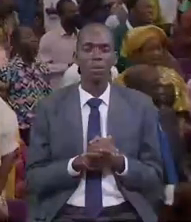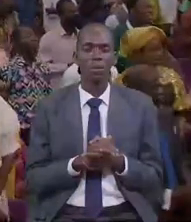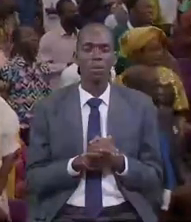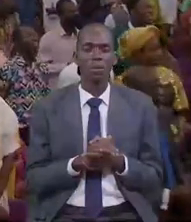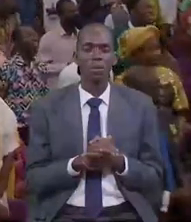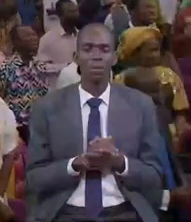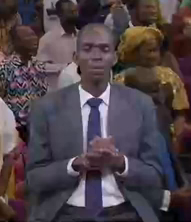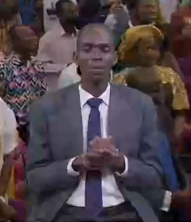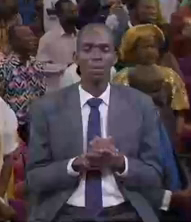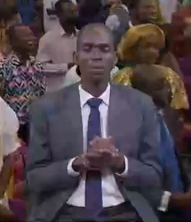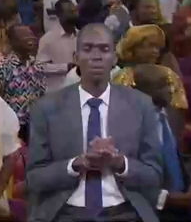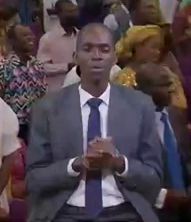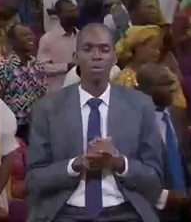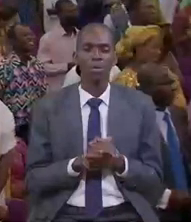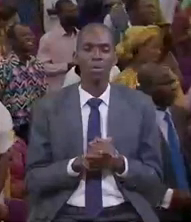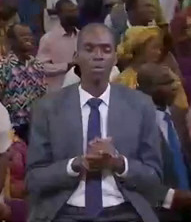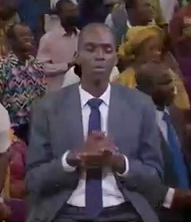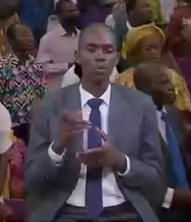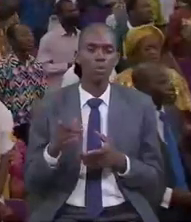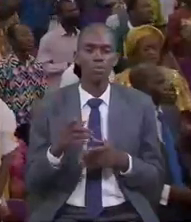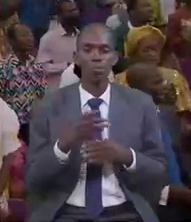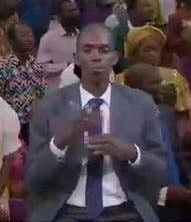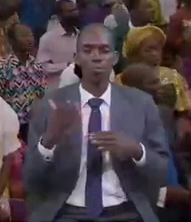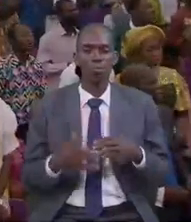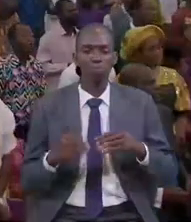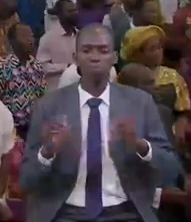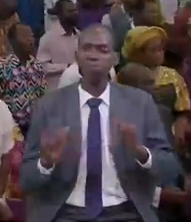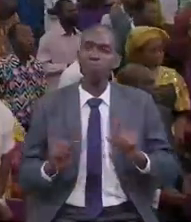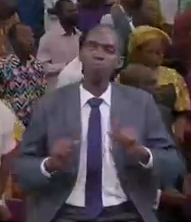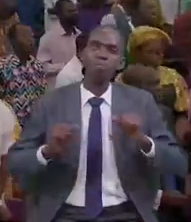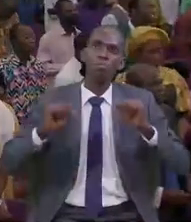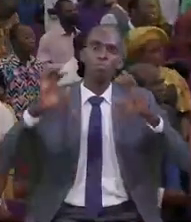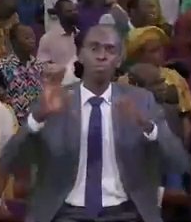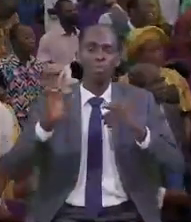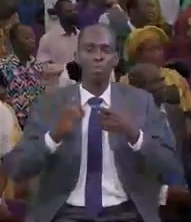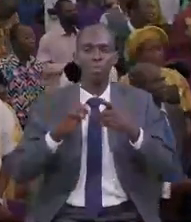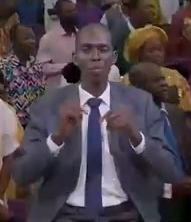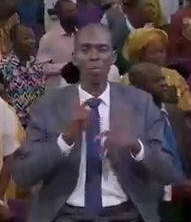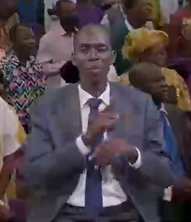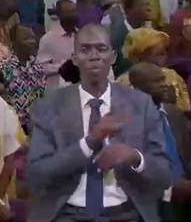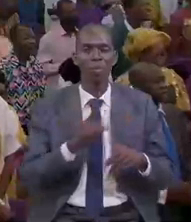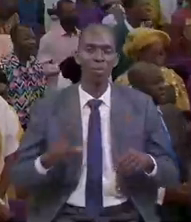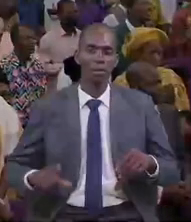Le cœur soumis au Seigneur. Le cœur consacré au Seigneur,